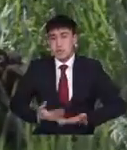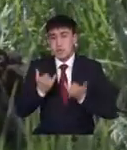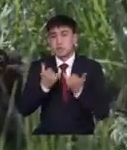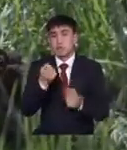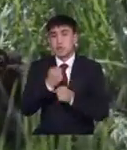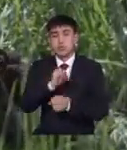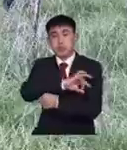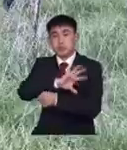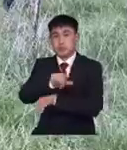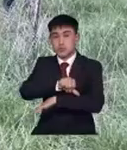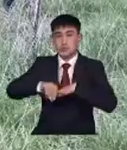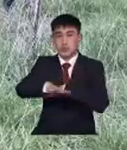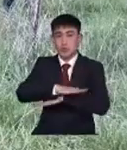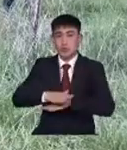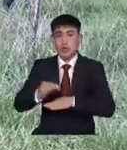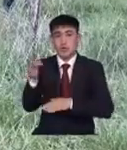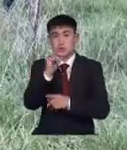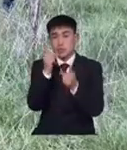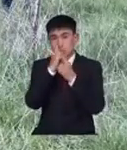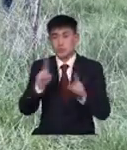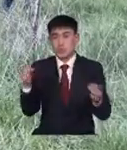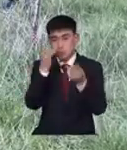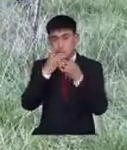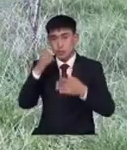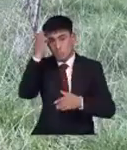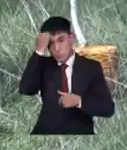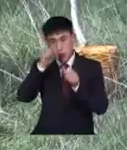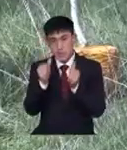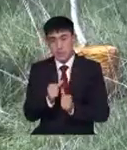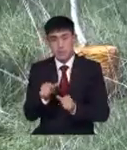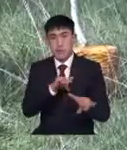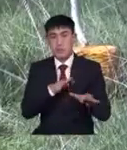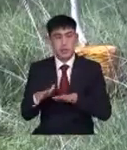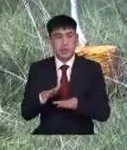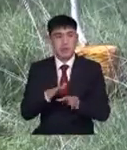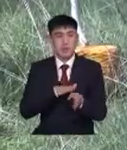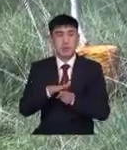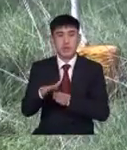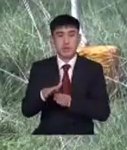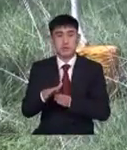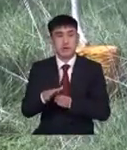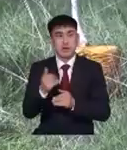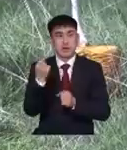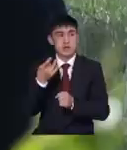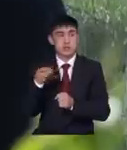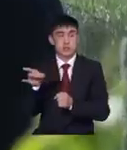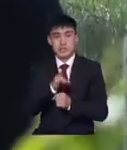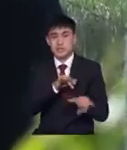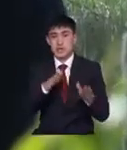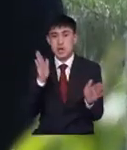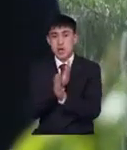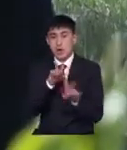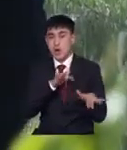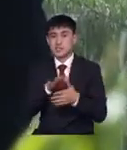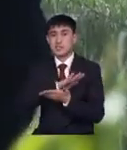по благоустройству территории историко-культурных памятников. Напомним, что все мероприятия осуществляются в рамках республиканской